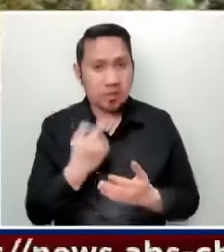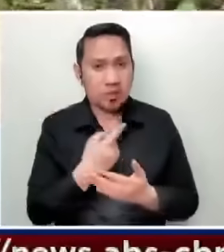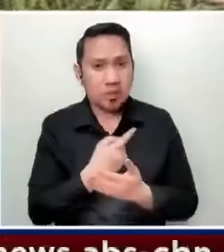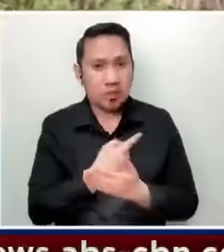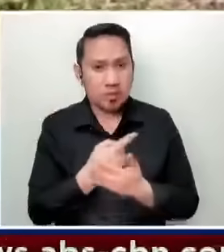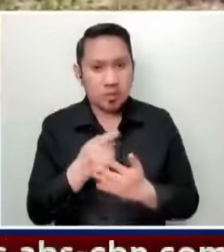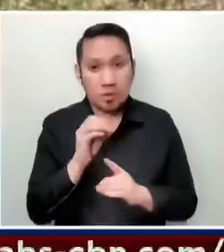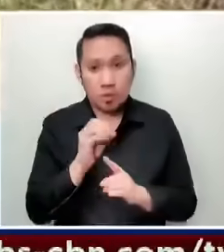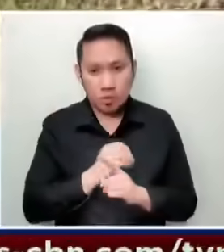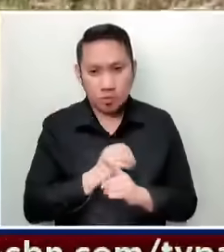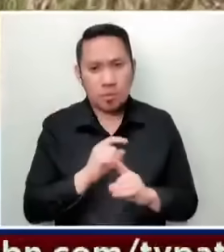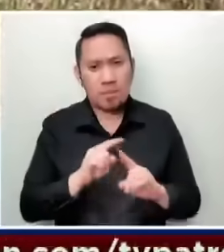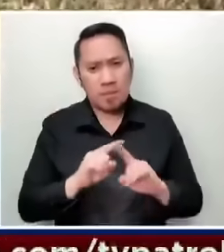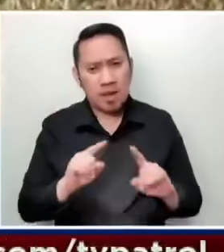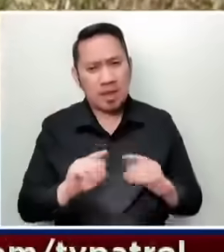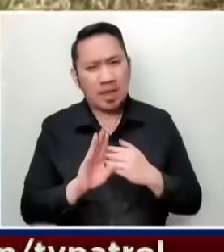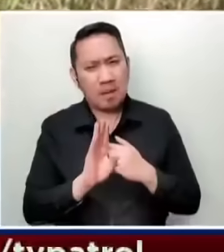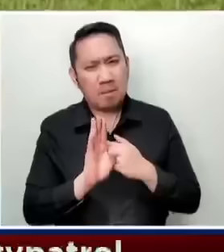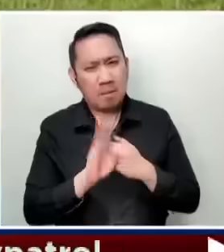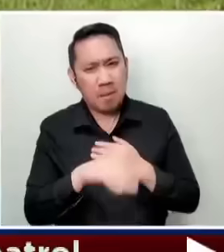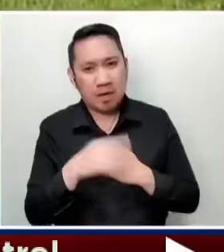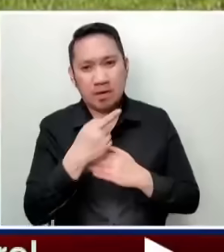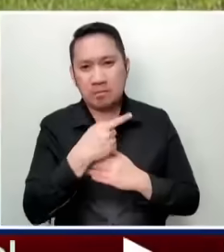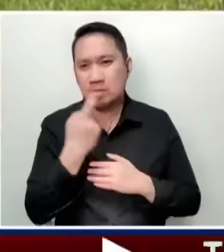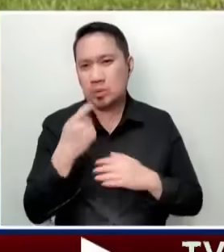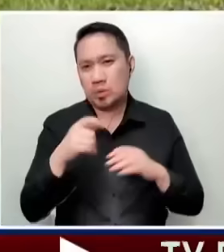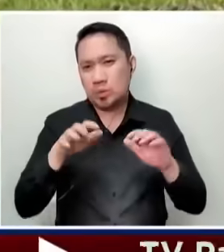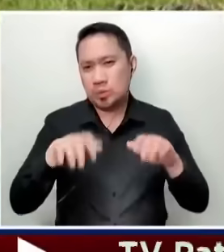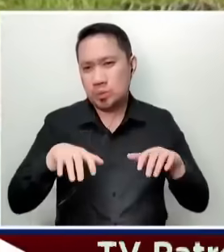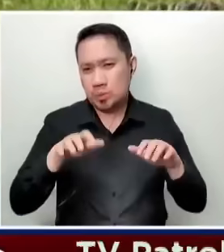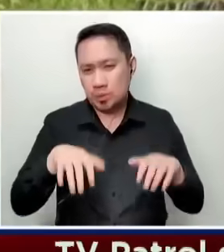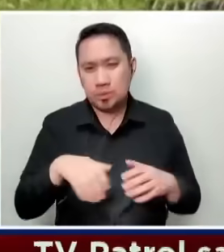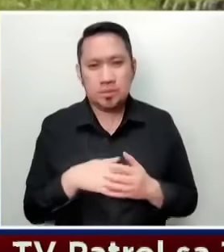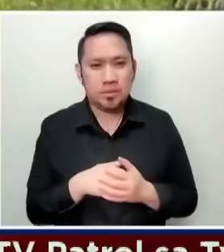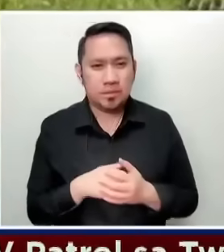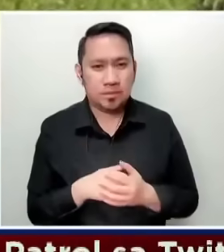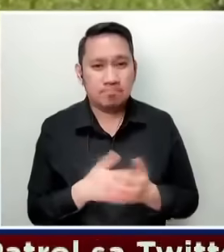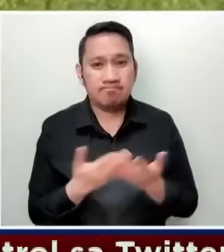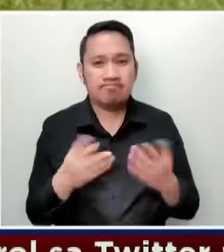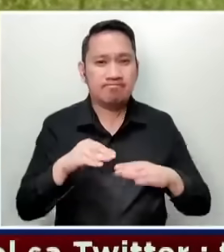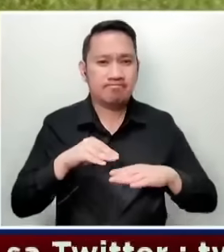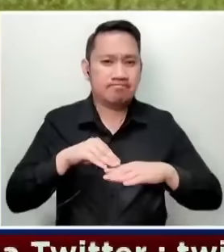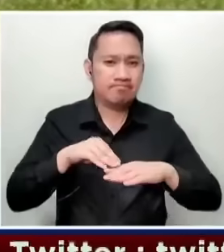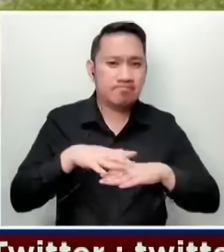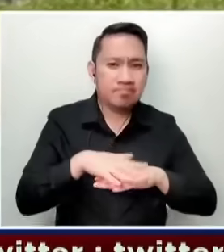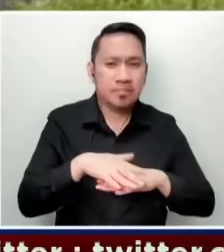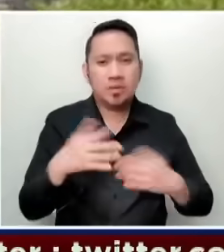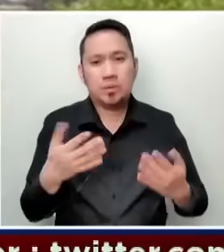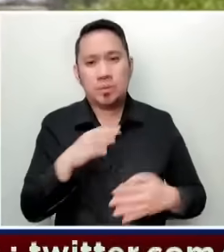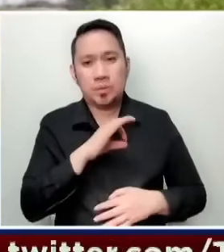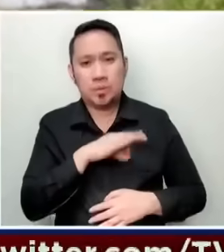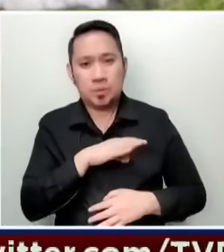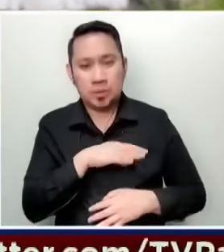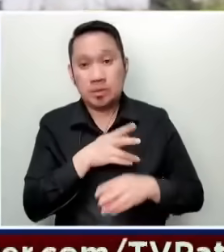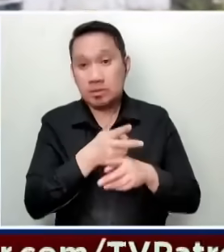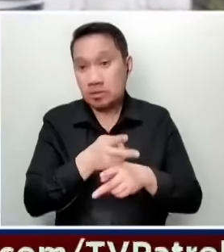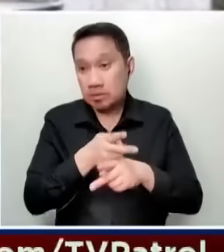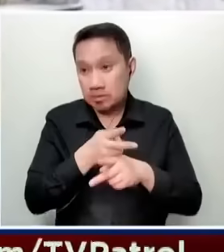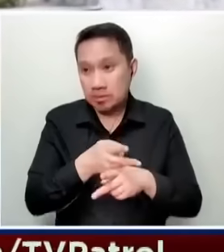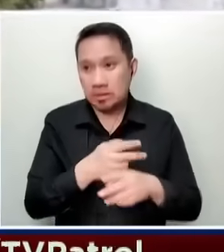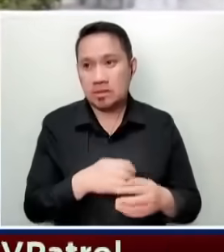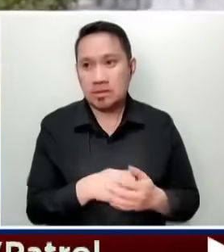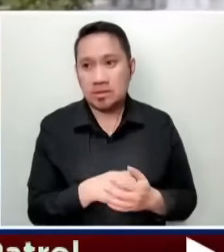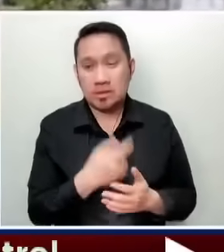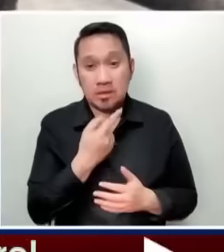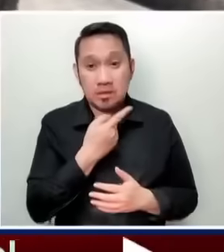pero muling bumalik dahil sa pag-ulan nitong mga nakaraang araw. Apektado ang kita ng ilang caretaker ng nicho dahil